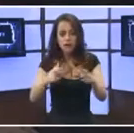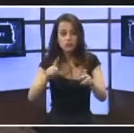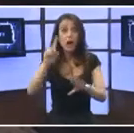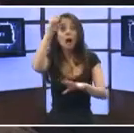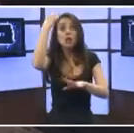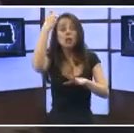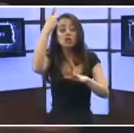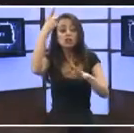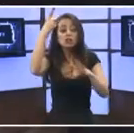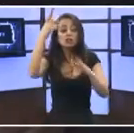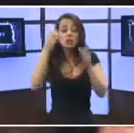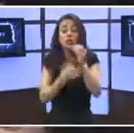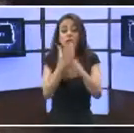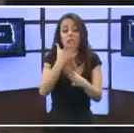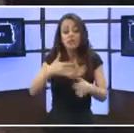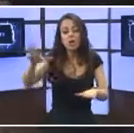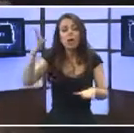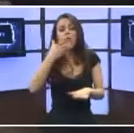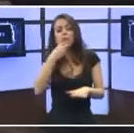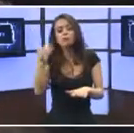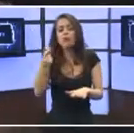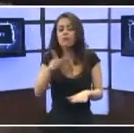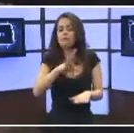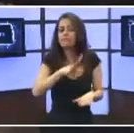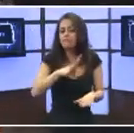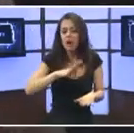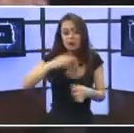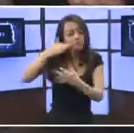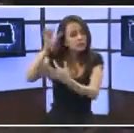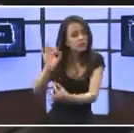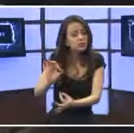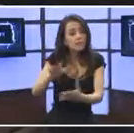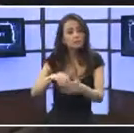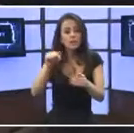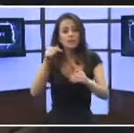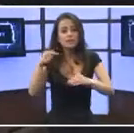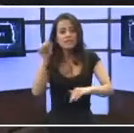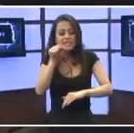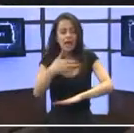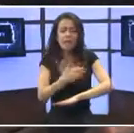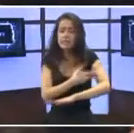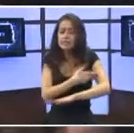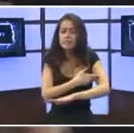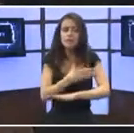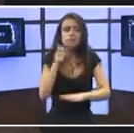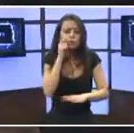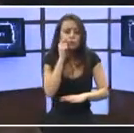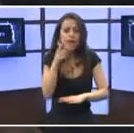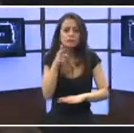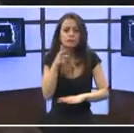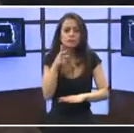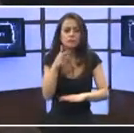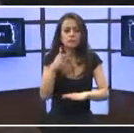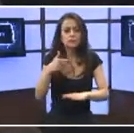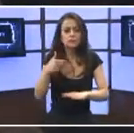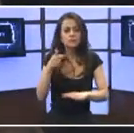varlık. Kesinlikle. Hele hele size ve bize bu kutsal varlığa hizmet etmeyi Allah nasip etmiş. Biz, tamam. Bizim için de büyük bir kesinlikle.